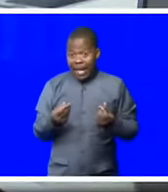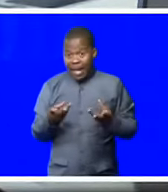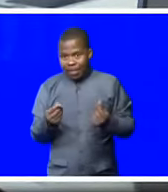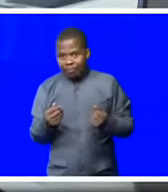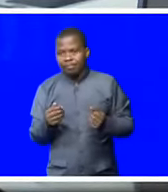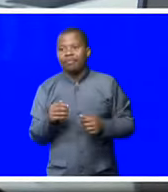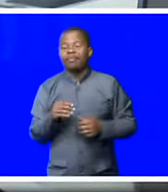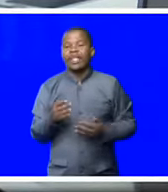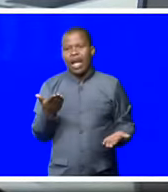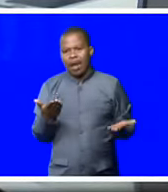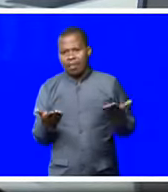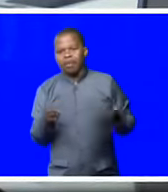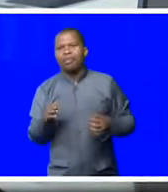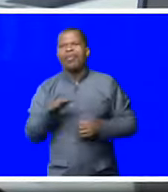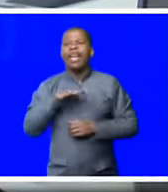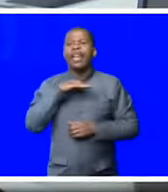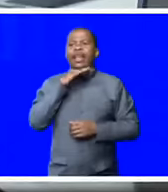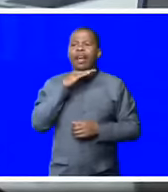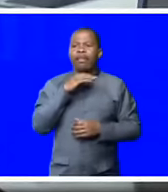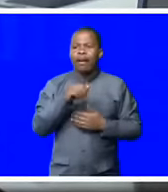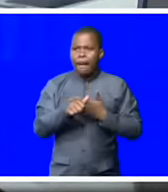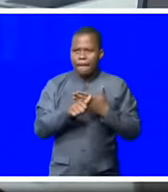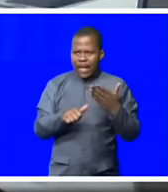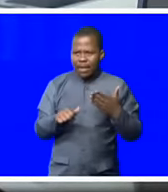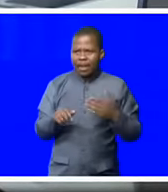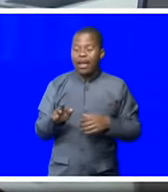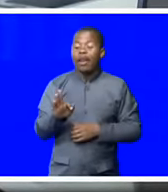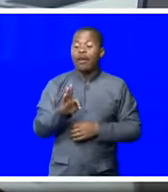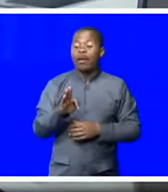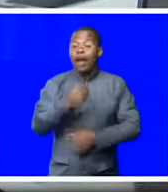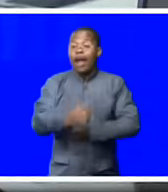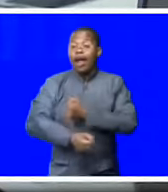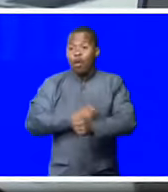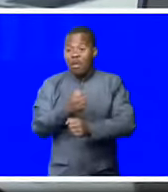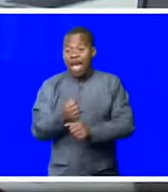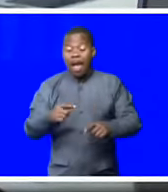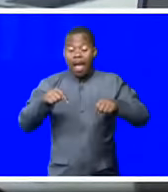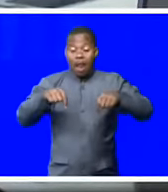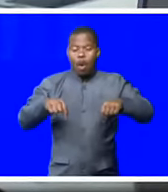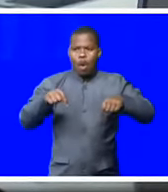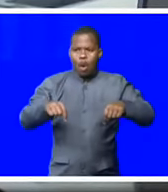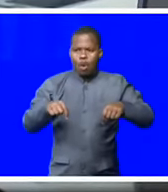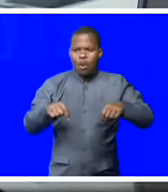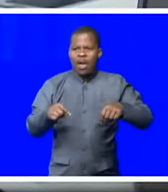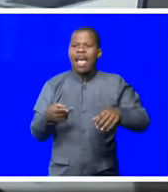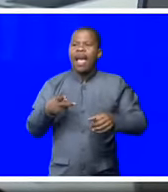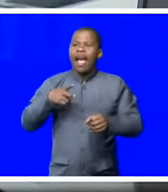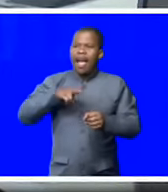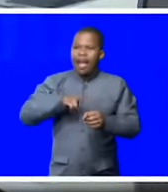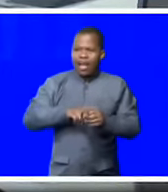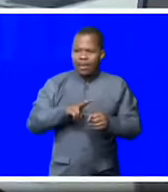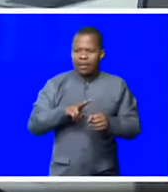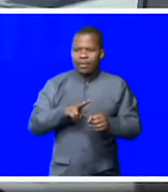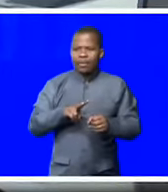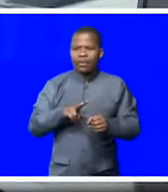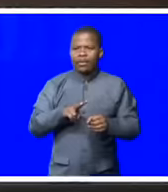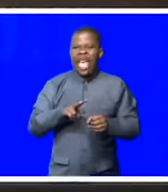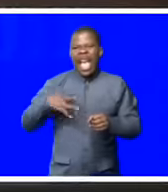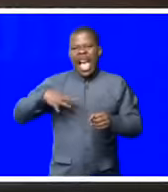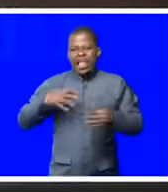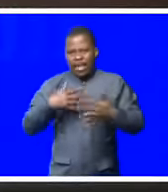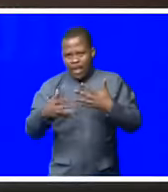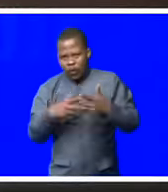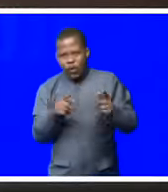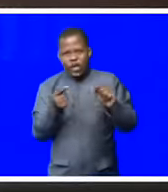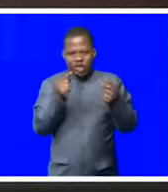lama estimates abengwanga February this year. Engesiyathi ukuthi sekubene inguquko